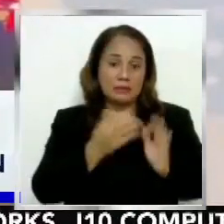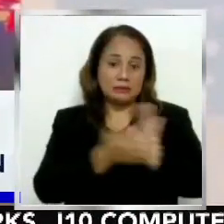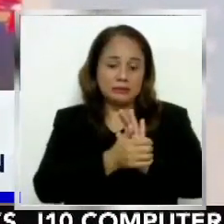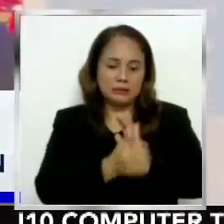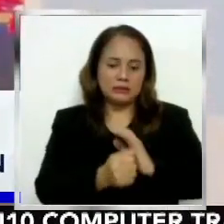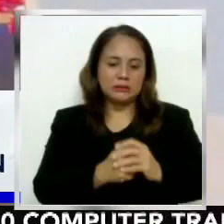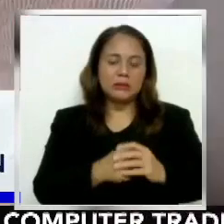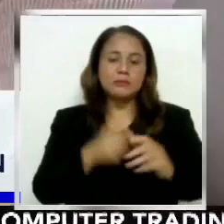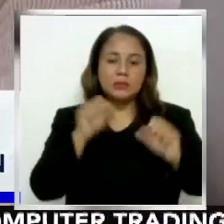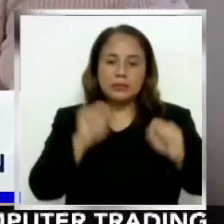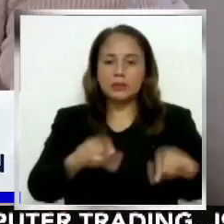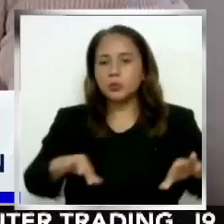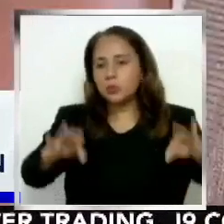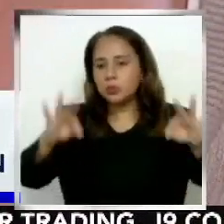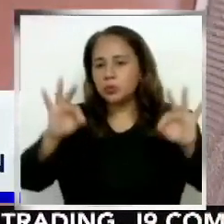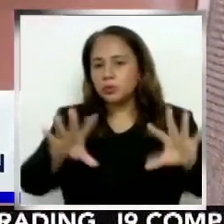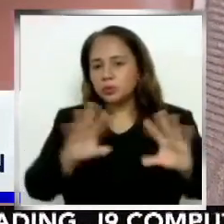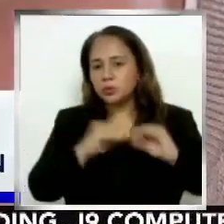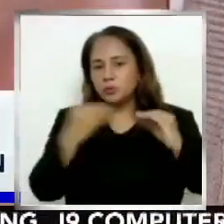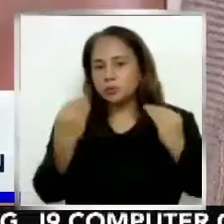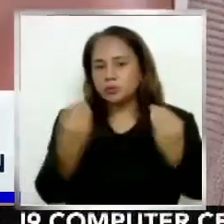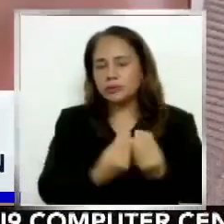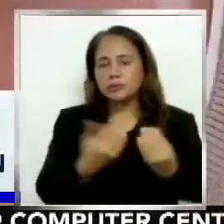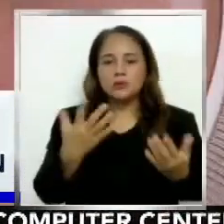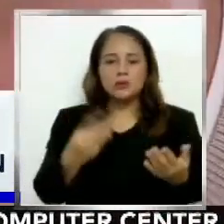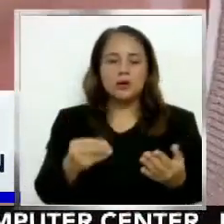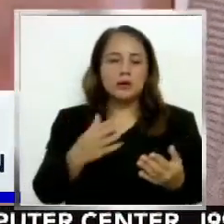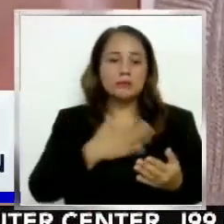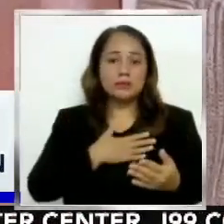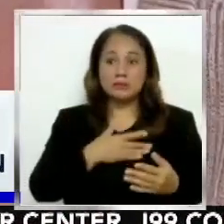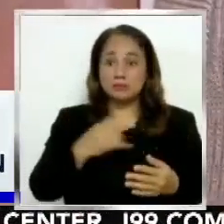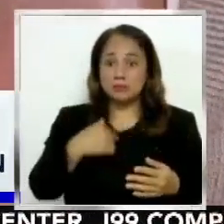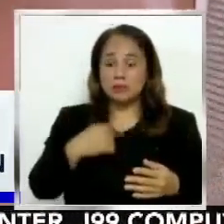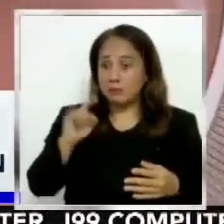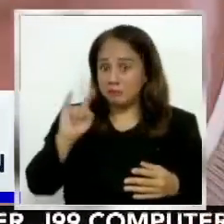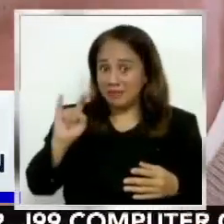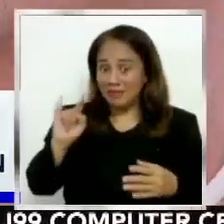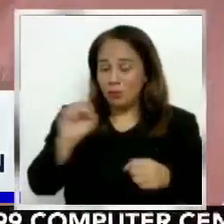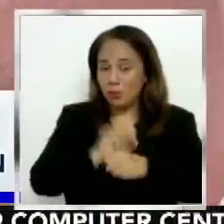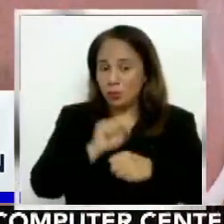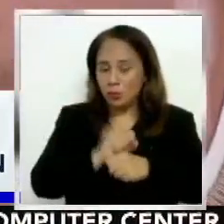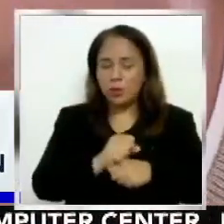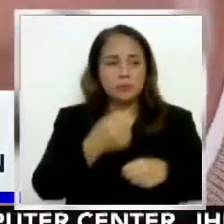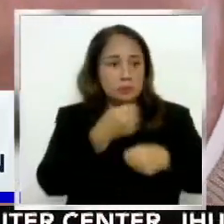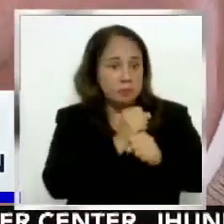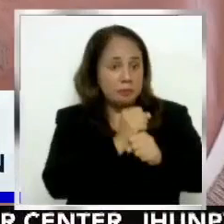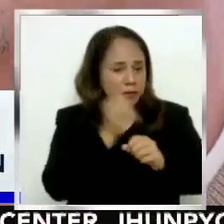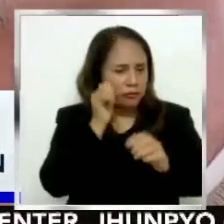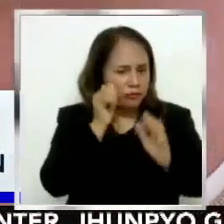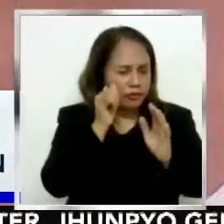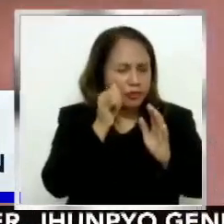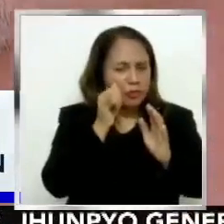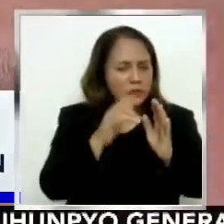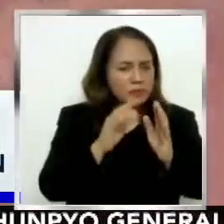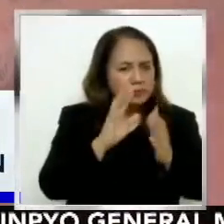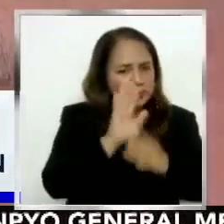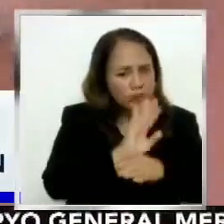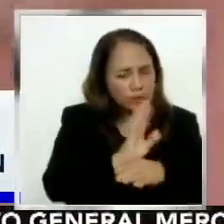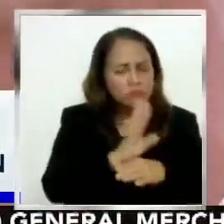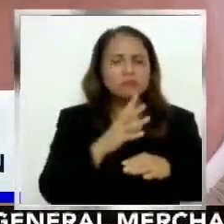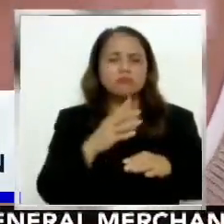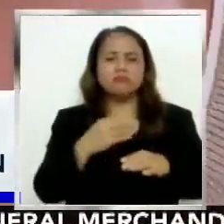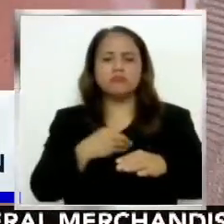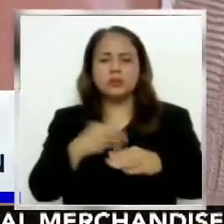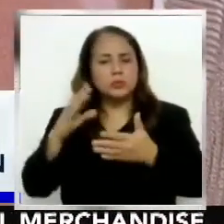sa organization na yun. Yung pagiging media practitioner ko, yung pagiging filmmaker ko, yung pagiging storyteller ko, these are things that I can contribute to